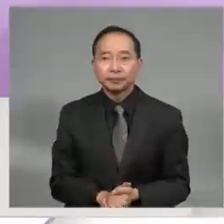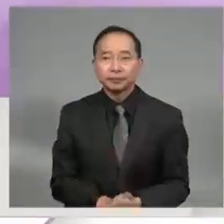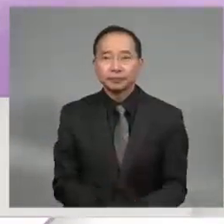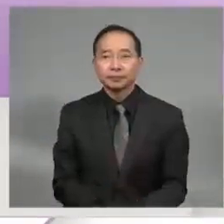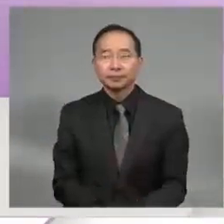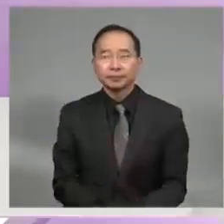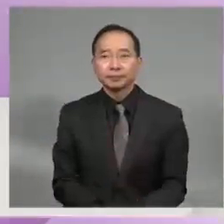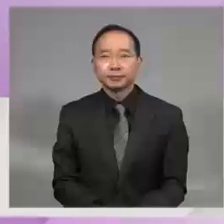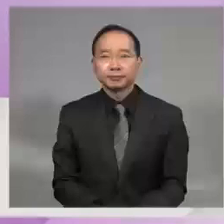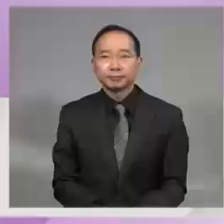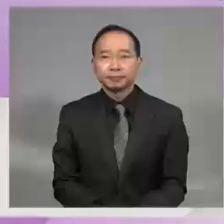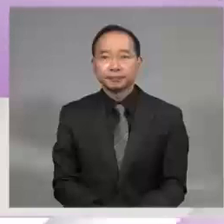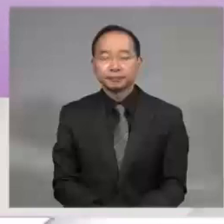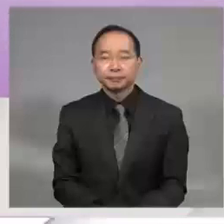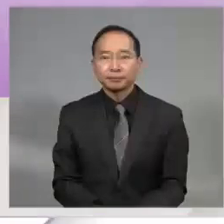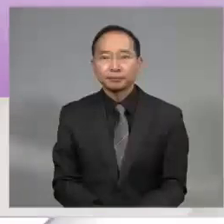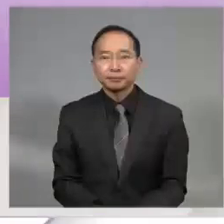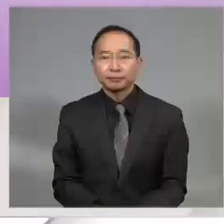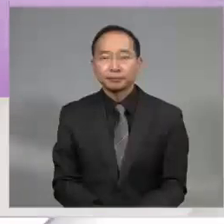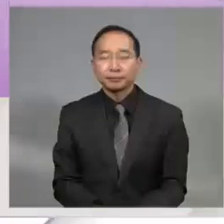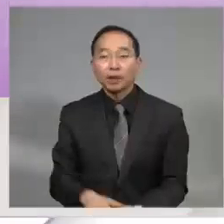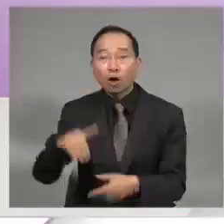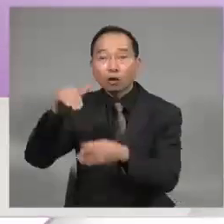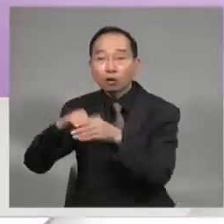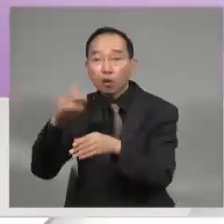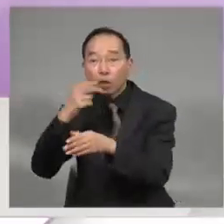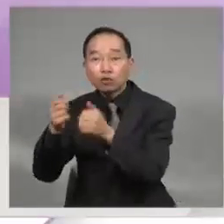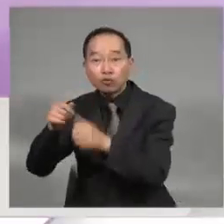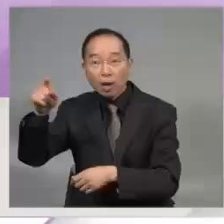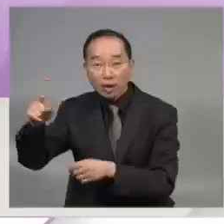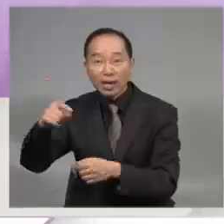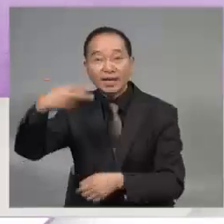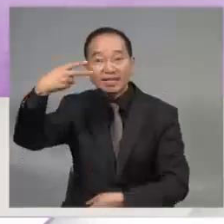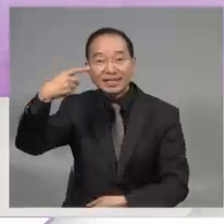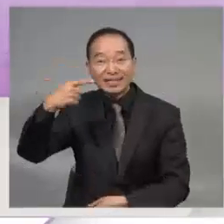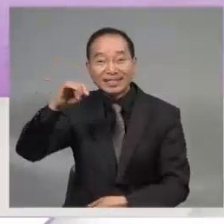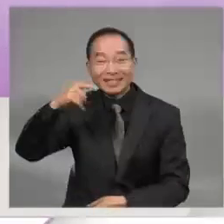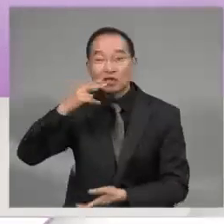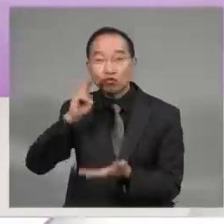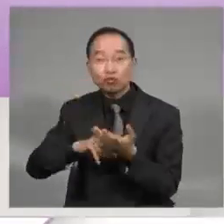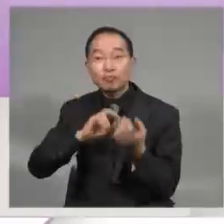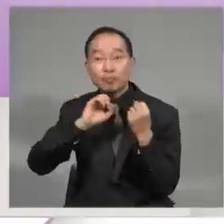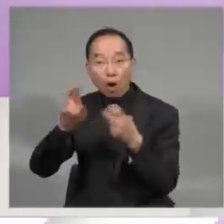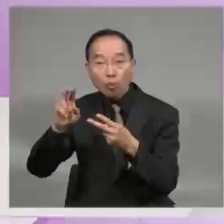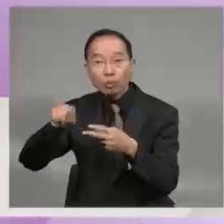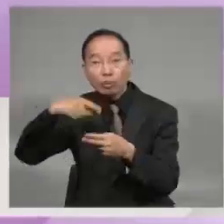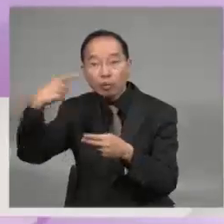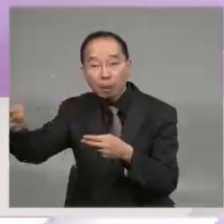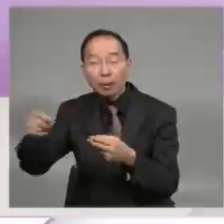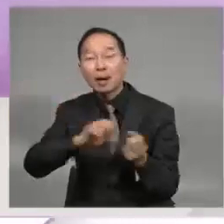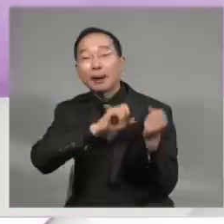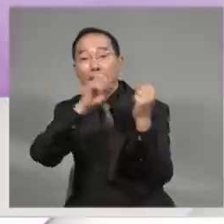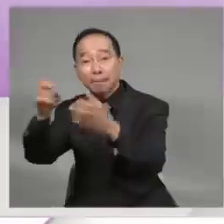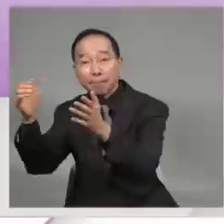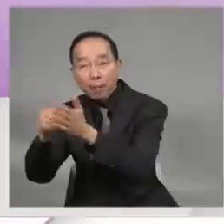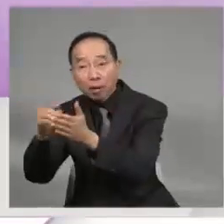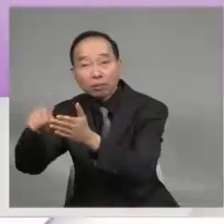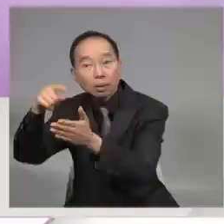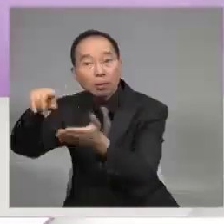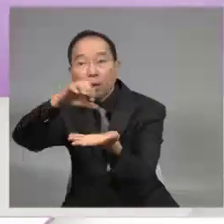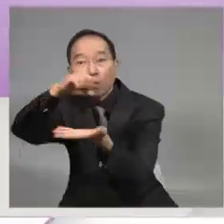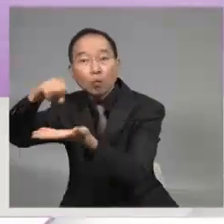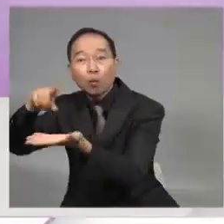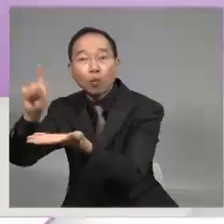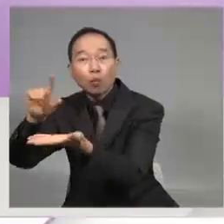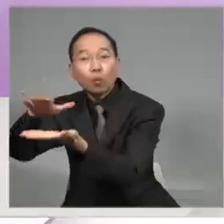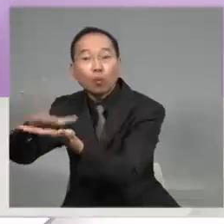하게 됩니다. 네. 예. 관할 선관위로 등기 우편 보내는 거라고 하셨는데 이후에 또 어떻게 보관되는지도 다시 한번 설명 부탁드릴게요. 네,